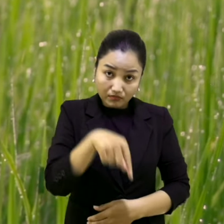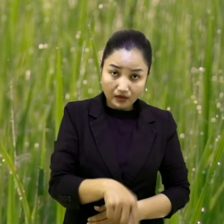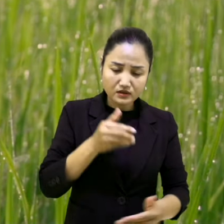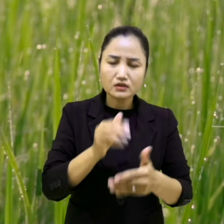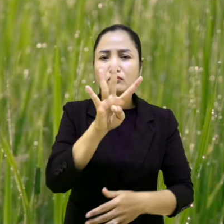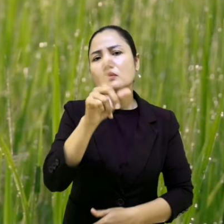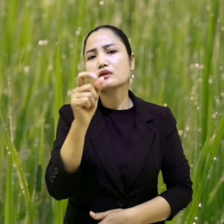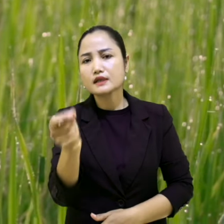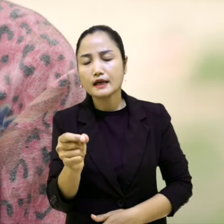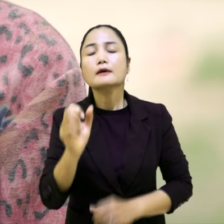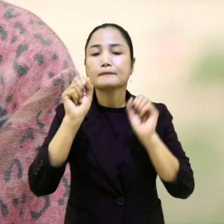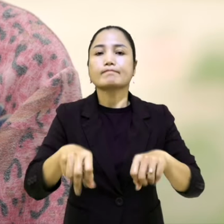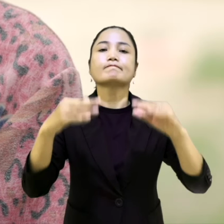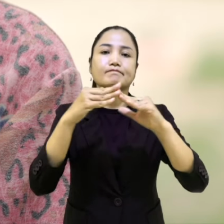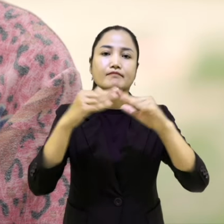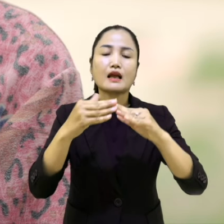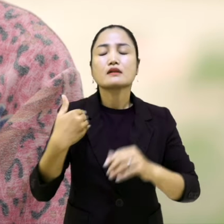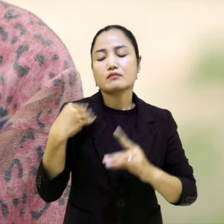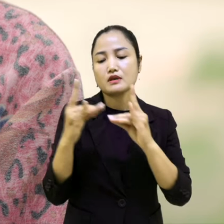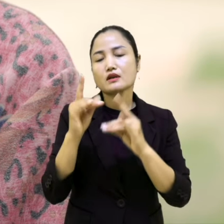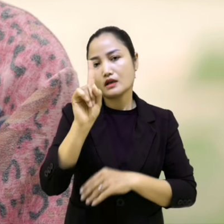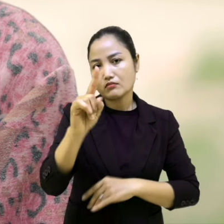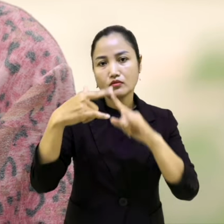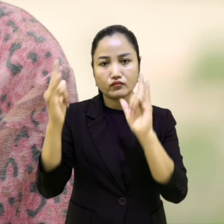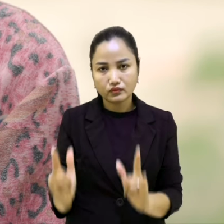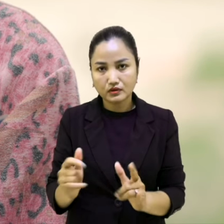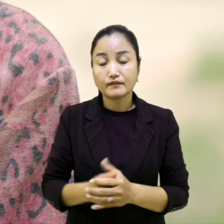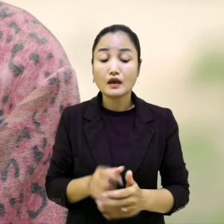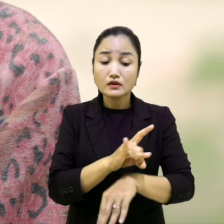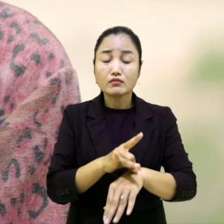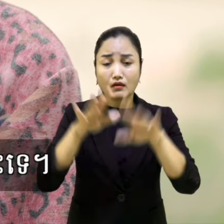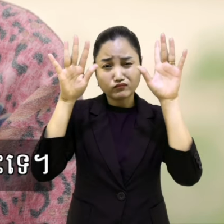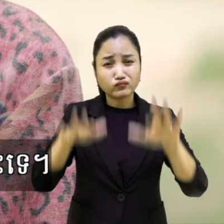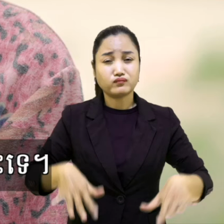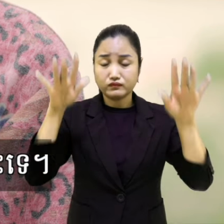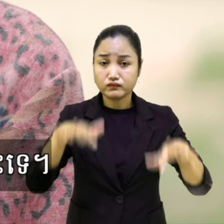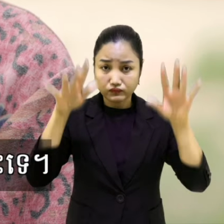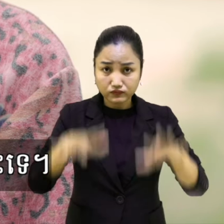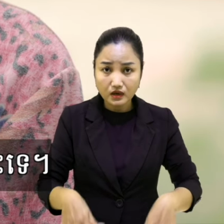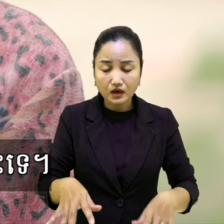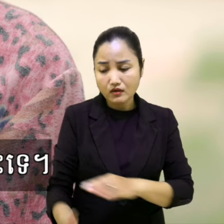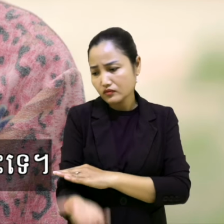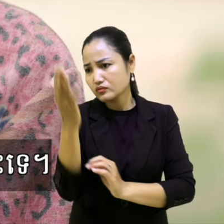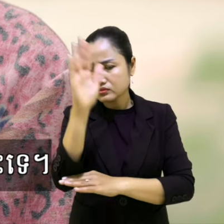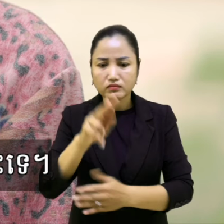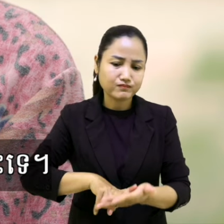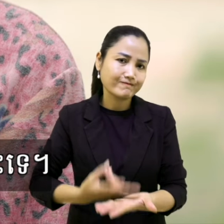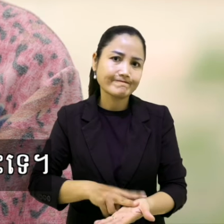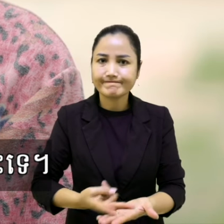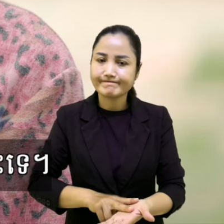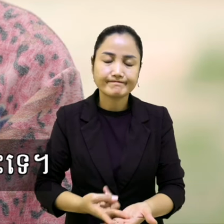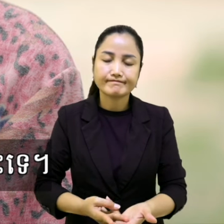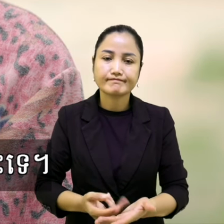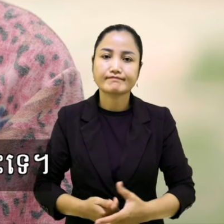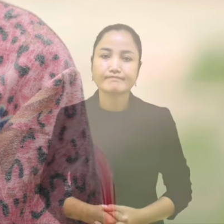buồn khai bản ban tiền nơi nơi từ kề môi hay nó bọt tòng bị phliêng mồi chăng chung cá mà dục